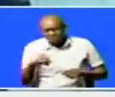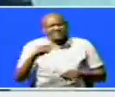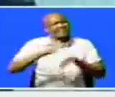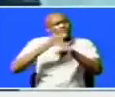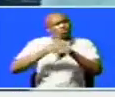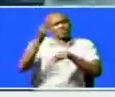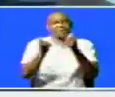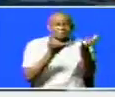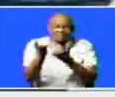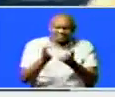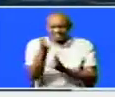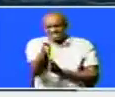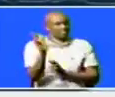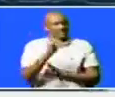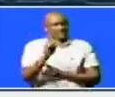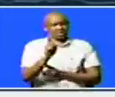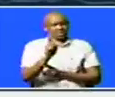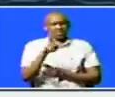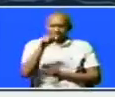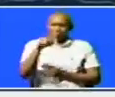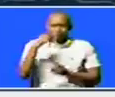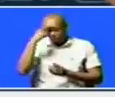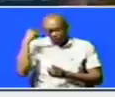kwenye biashara Kisumu hapa kwa madhambi ya uhuru.